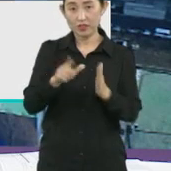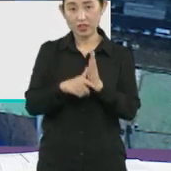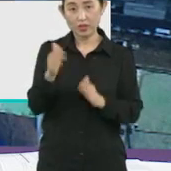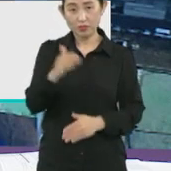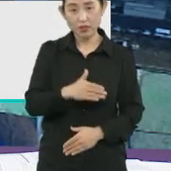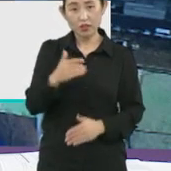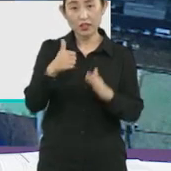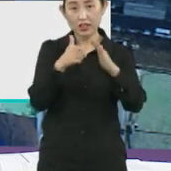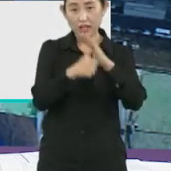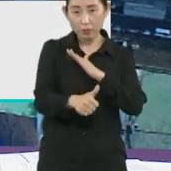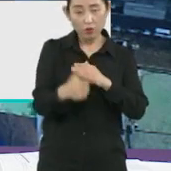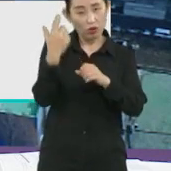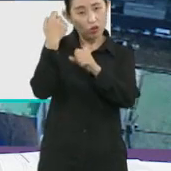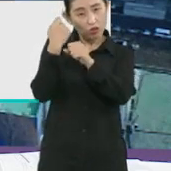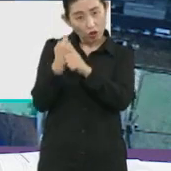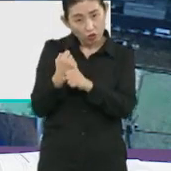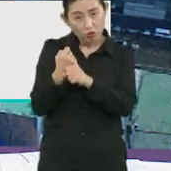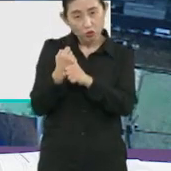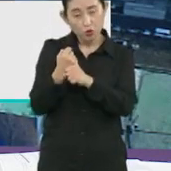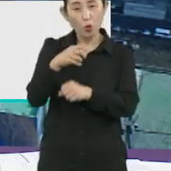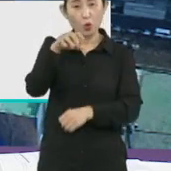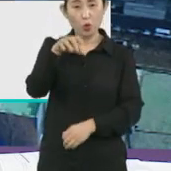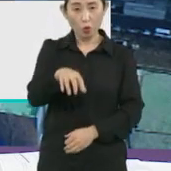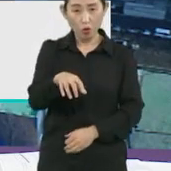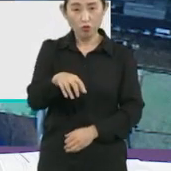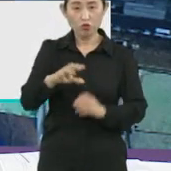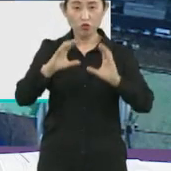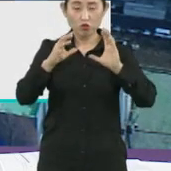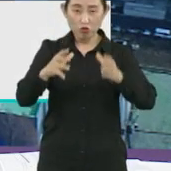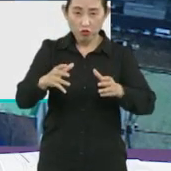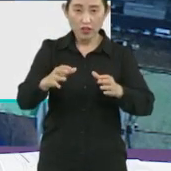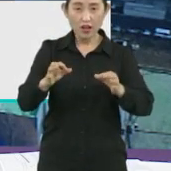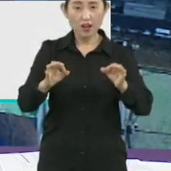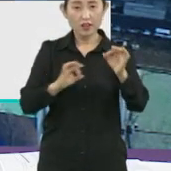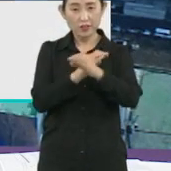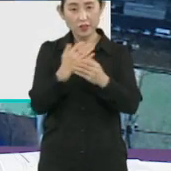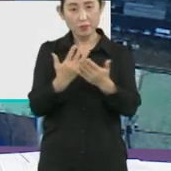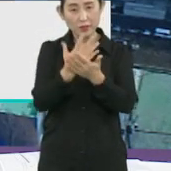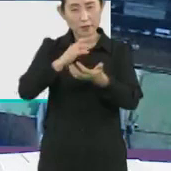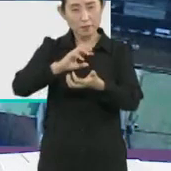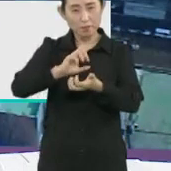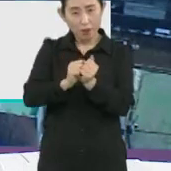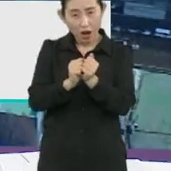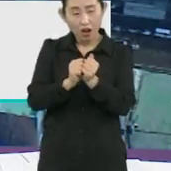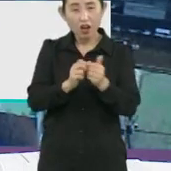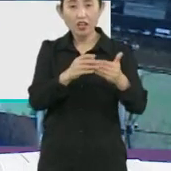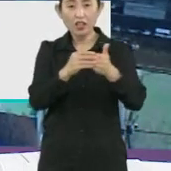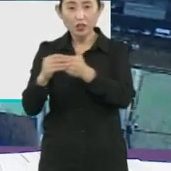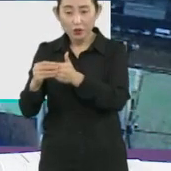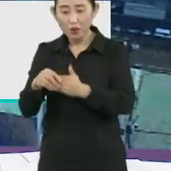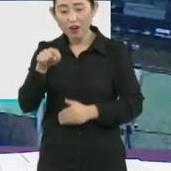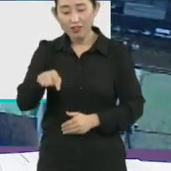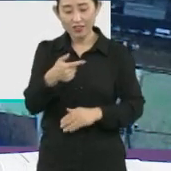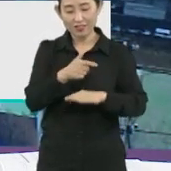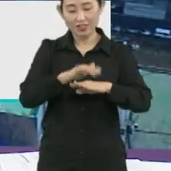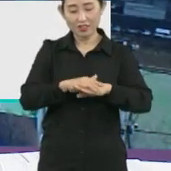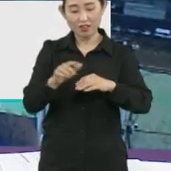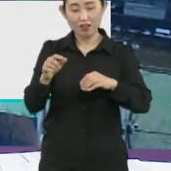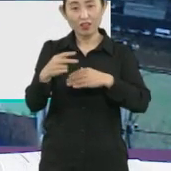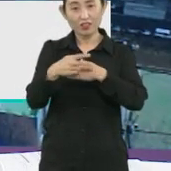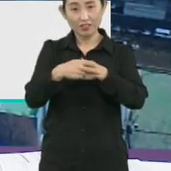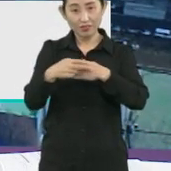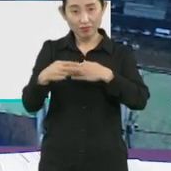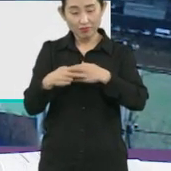1970년대부터 우리나라의 대표적인 연구개발 거점으로 국가의 압축성장을 이끌어왔던 곳이 대전의